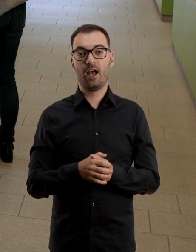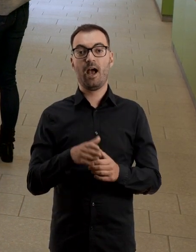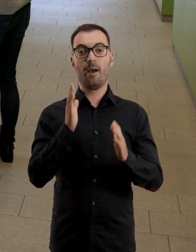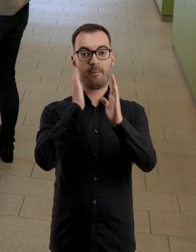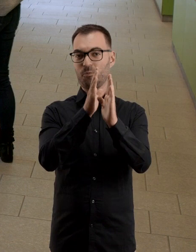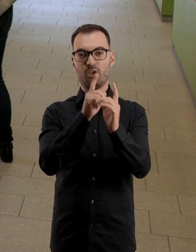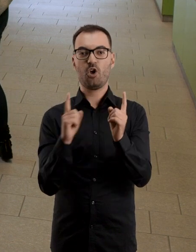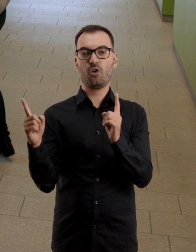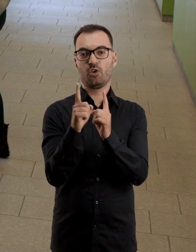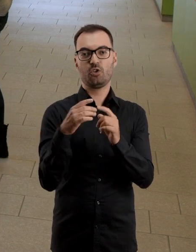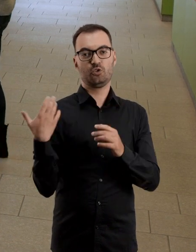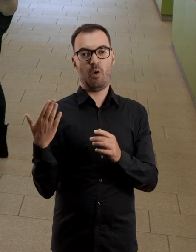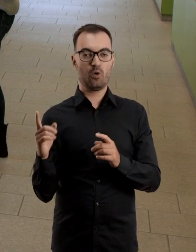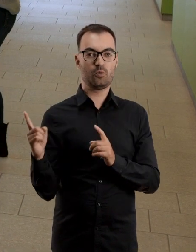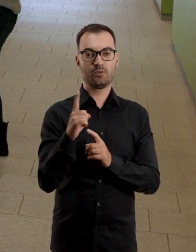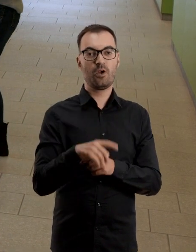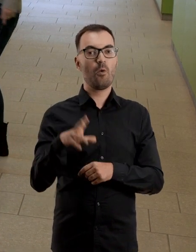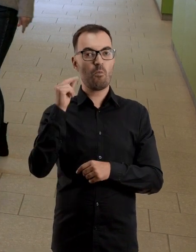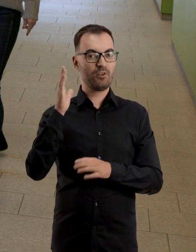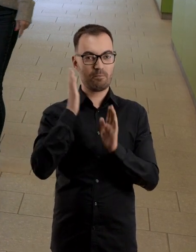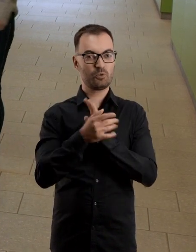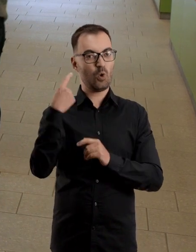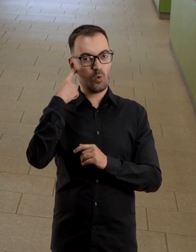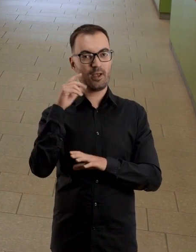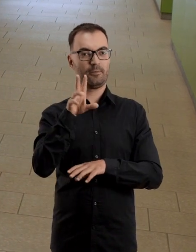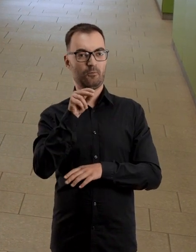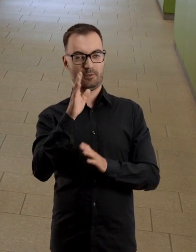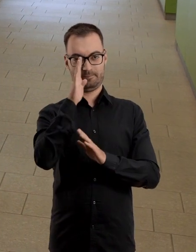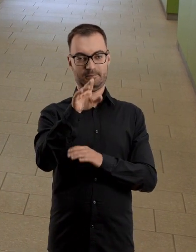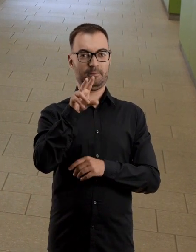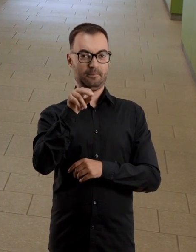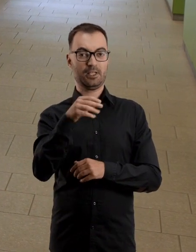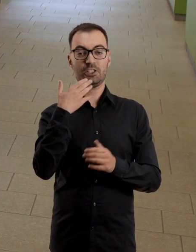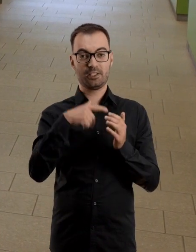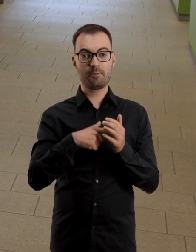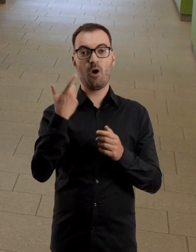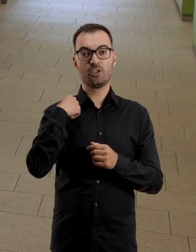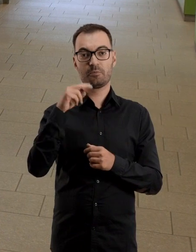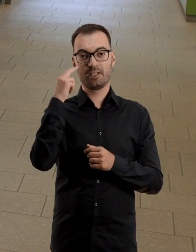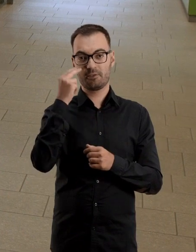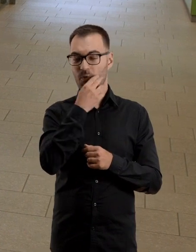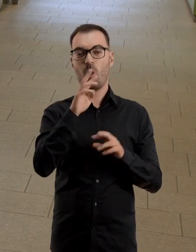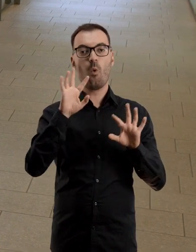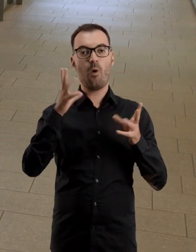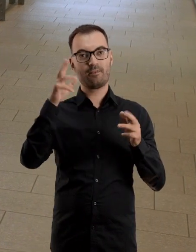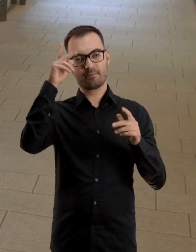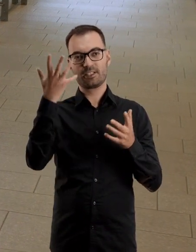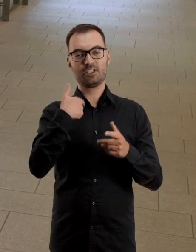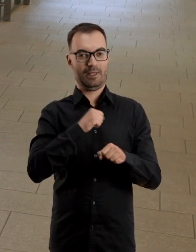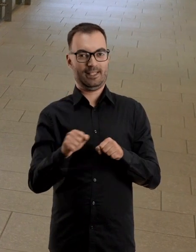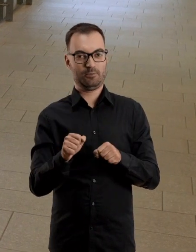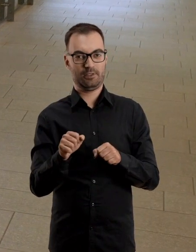z boku osoby. Mówimy bezpośrednio w kierunku ucha i w ten sposób osoba niewidoma będzie nas mogła łatwiej zlokalizować.